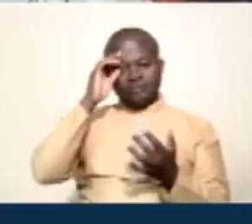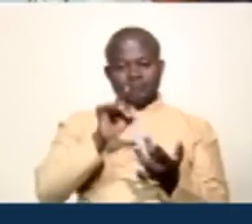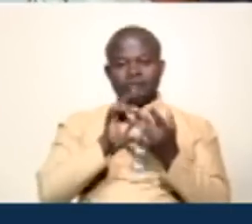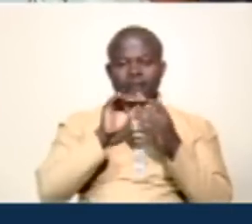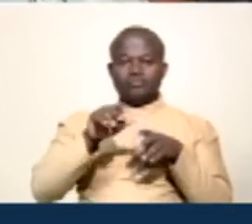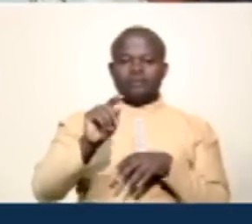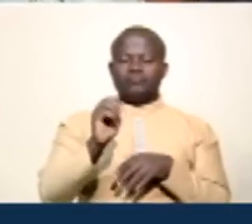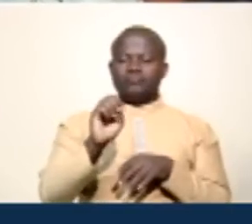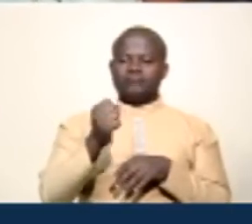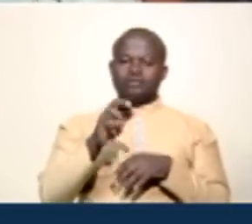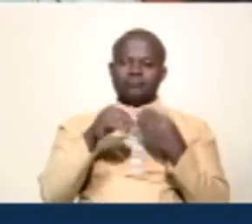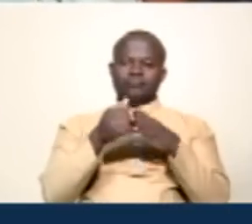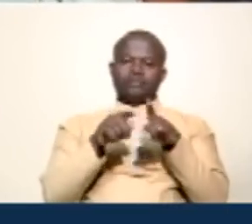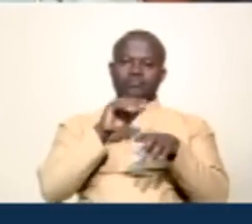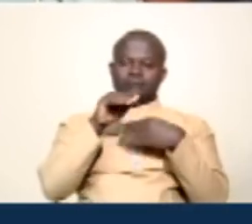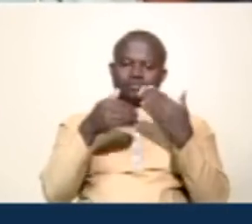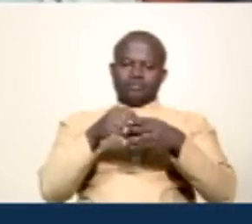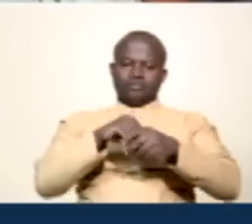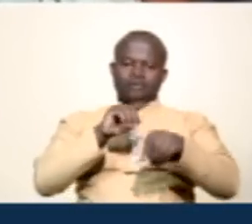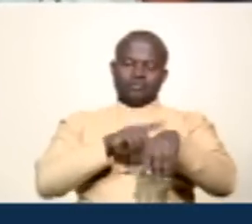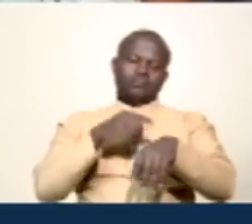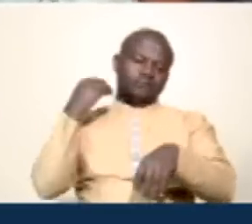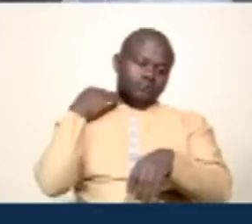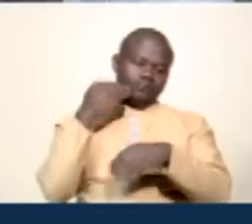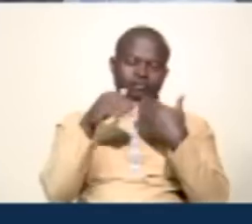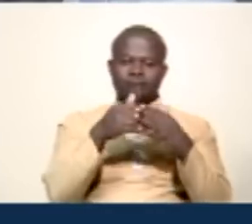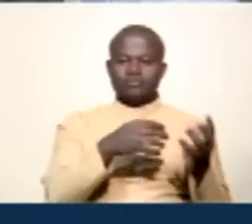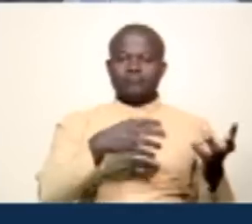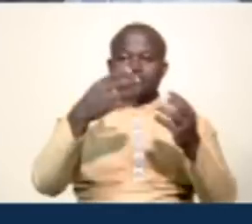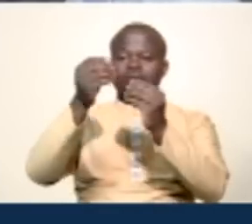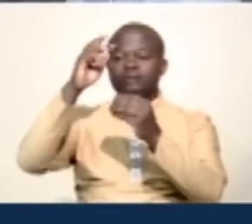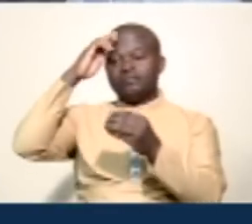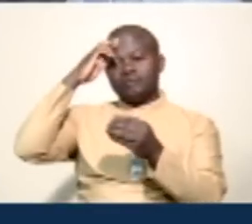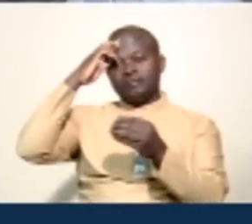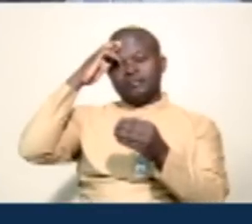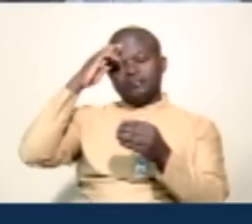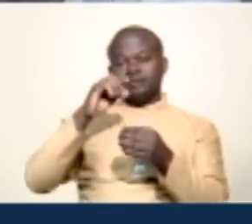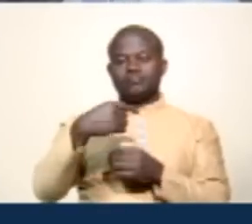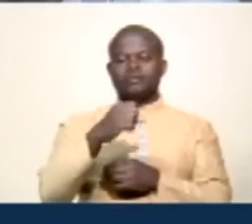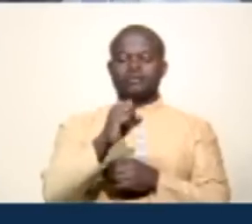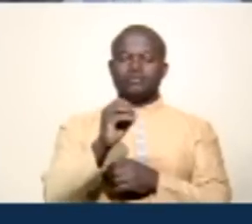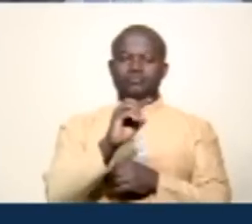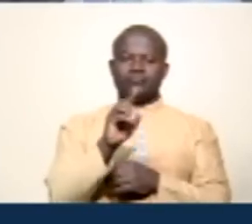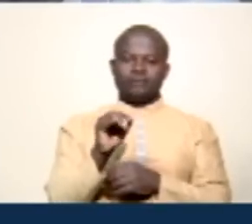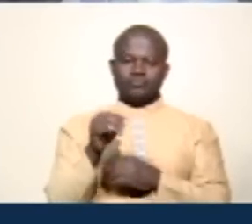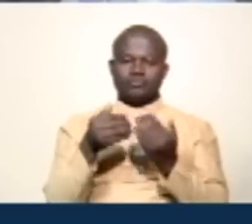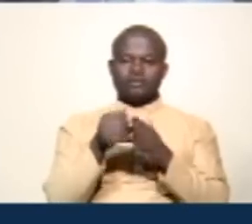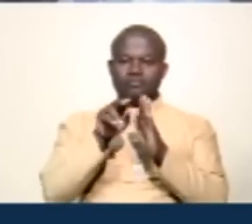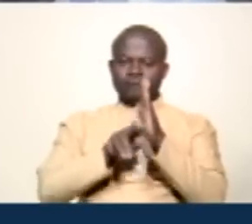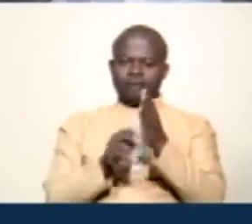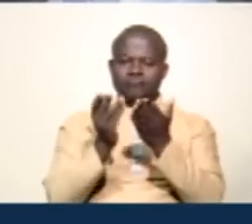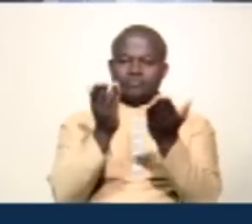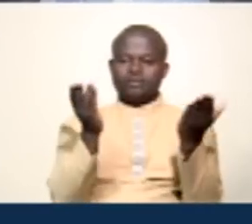Kimisagara. Abishwe bose mu gihe cya Jenoside bajyanywe ku rwibutso rwo ku Gisozi niho